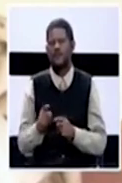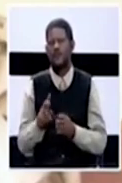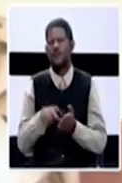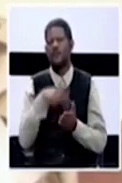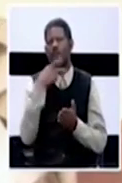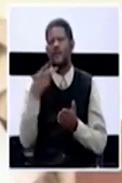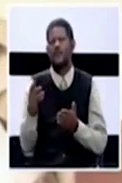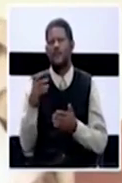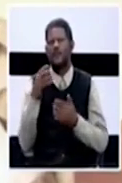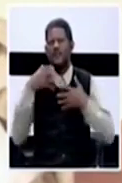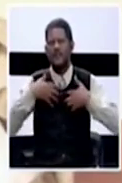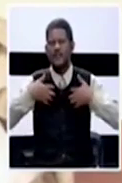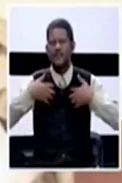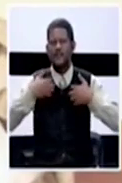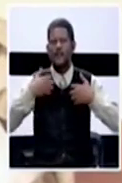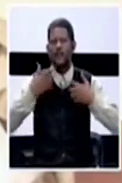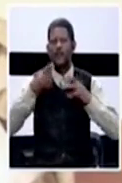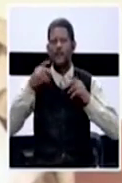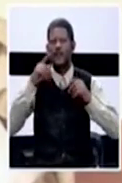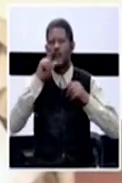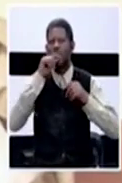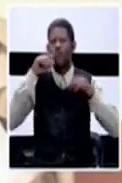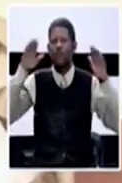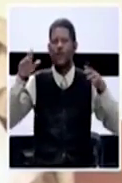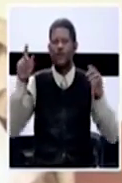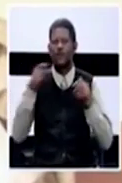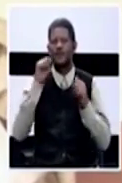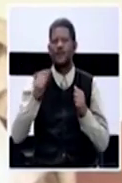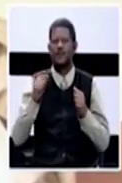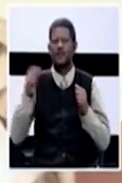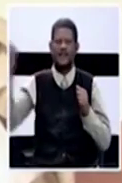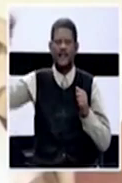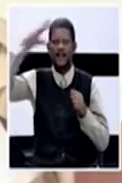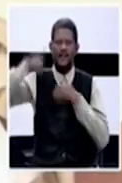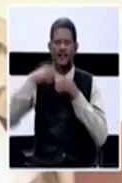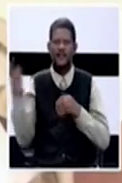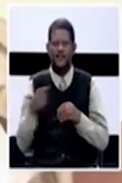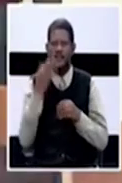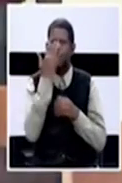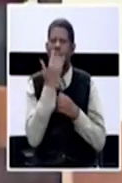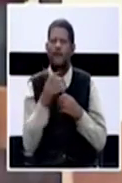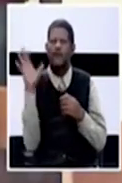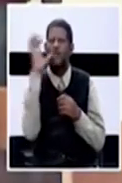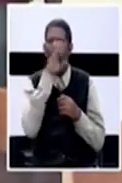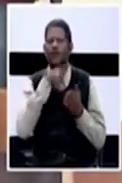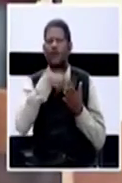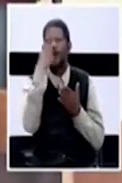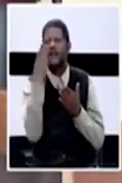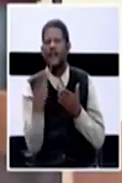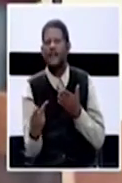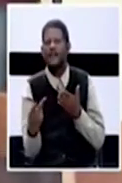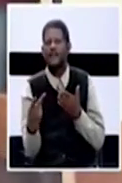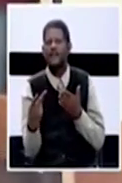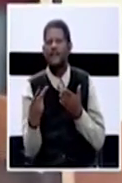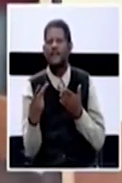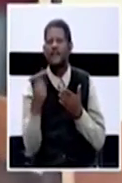ወይ ንዝብኢ ወይ ንኣእምሮ ምኾንኩ ነይረ ጠቕላላ ፀሓይ ስለነበረ ደመይ ወዲአ ወዲቐ ገለመለ